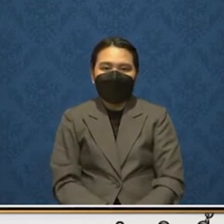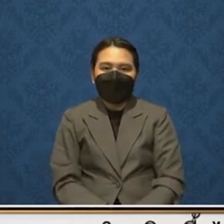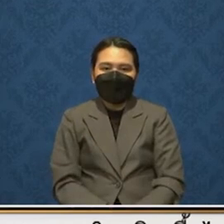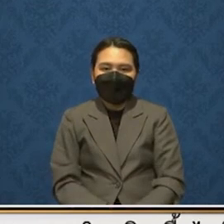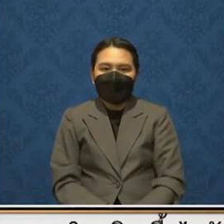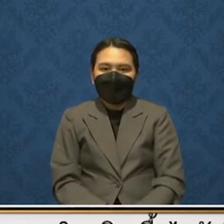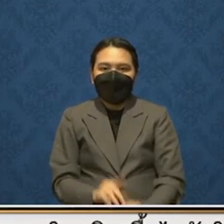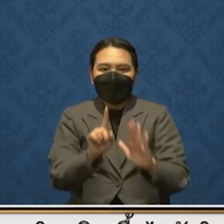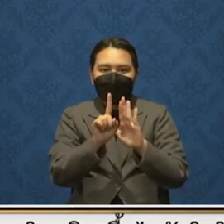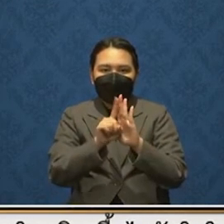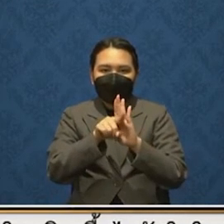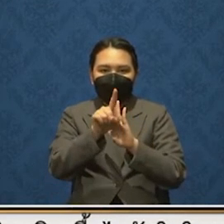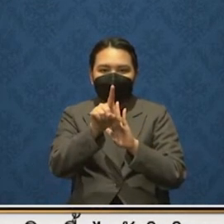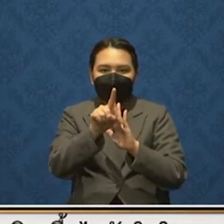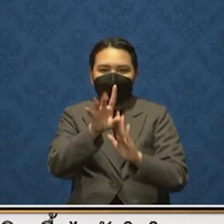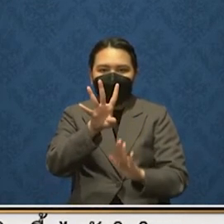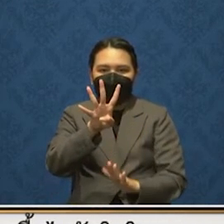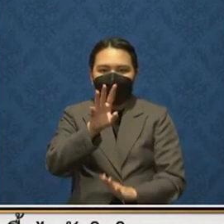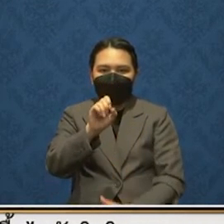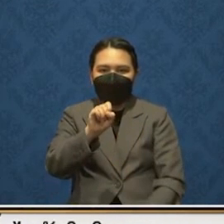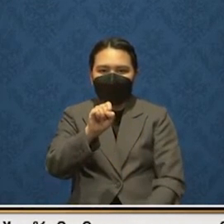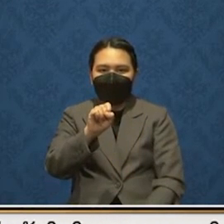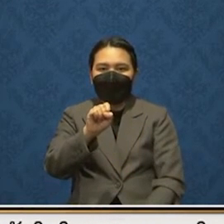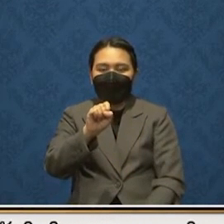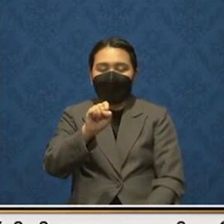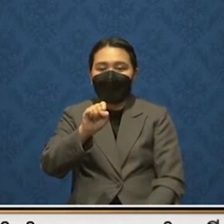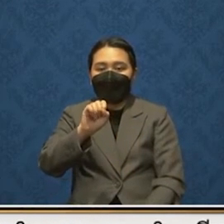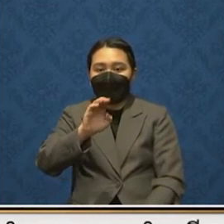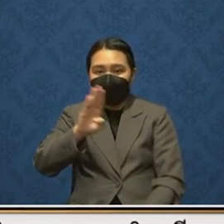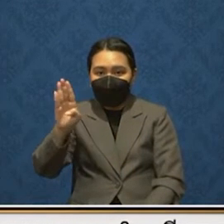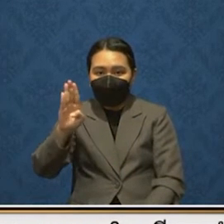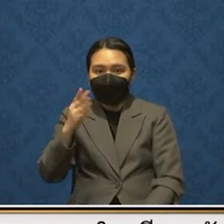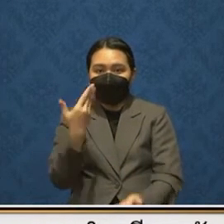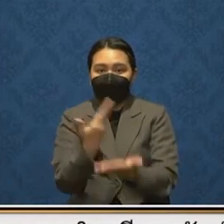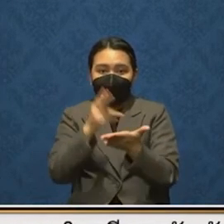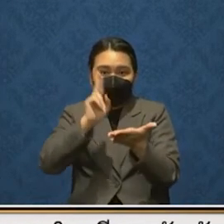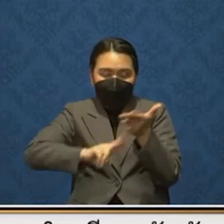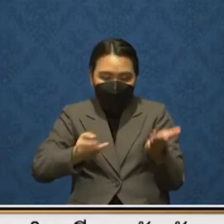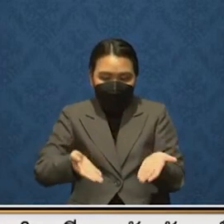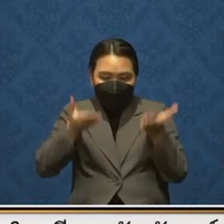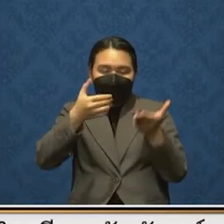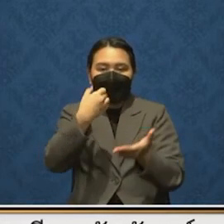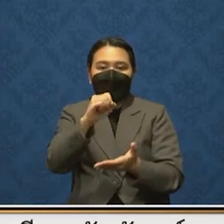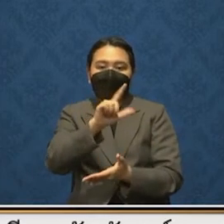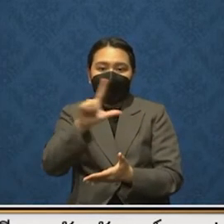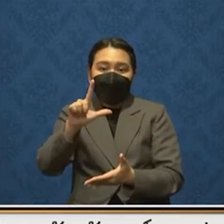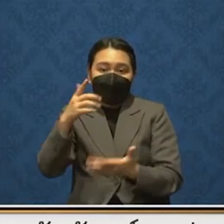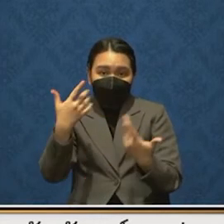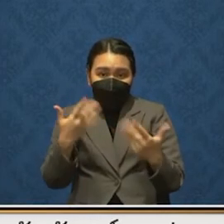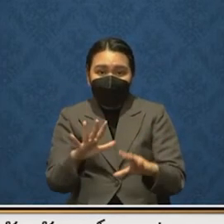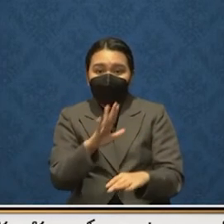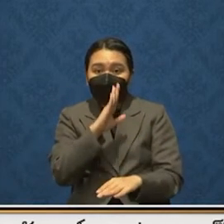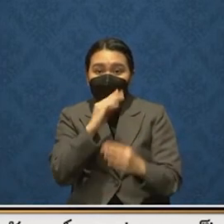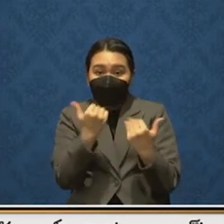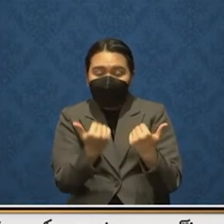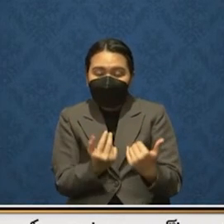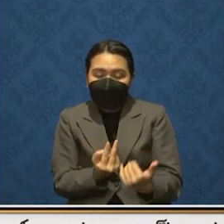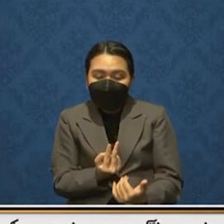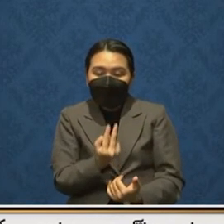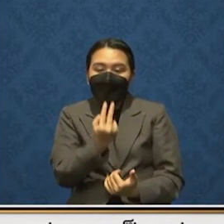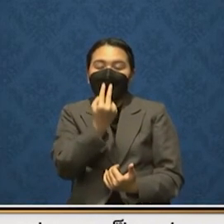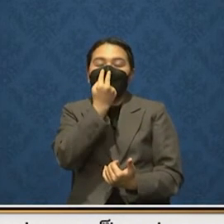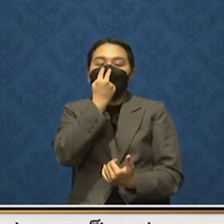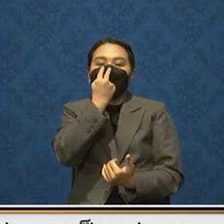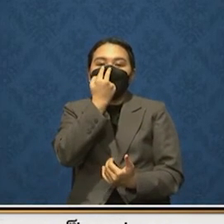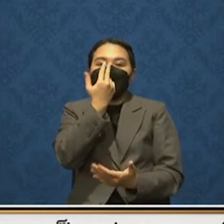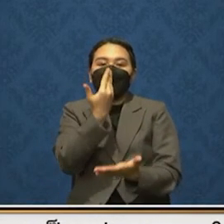หนαทีละ 4,100 กวบาทอย่ทพูดมาบอกปั๊บนี่กนไปเป็ 10 ล้านแล้วตอนนี้หายใจทีเดียวแต่ต้ใช้